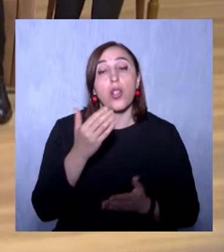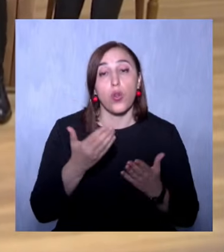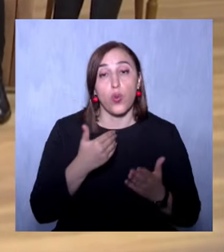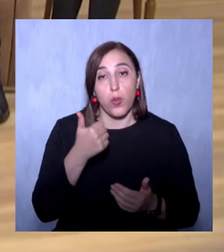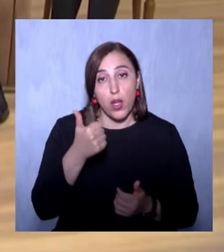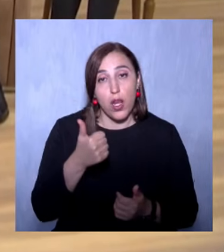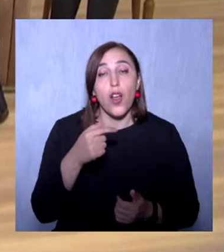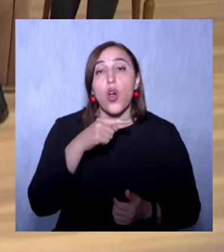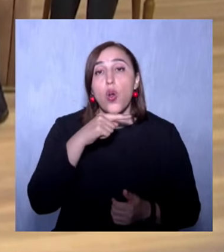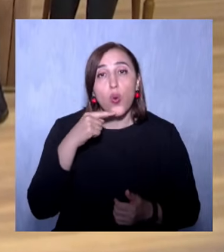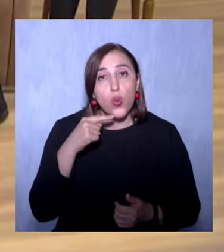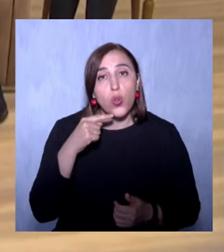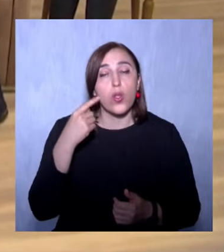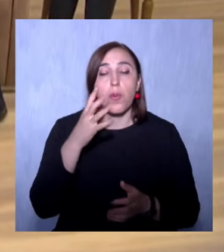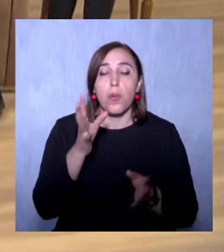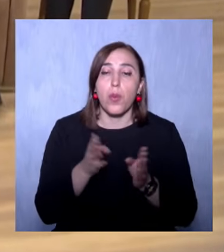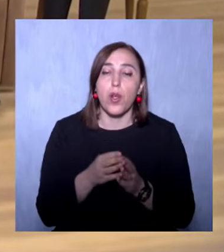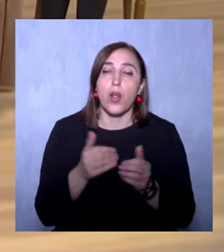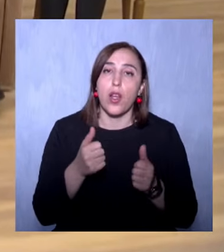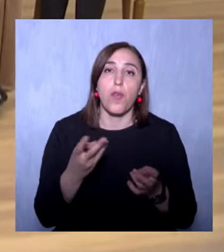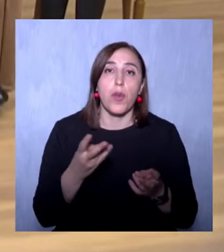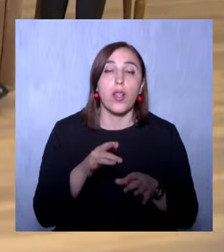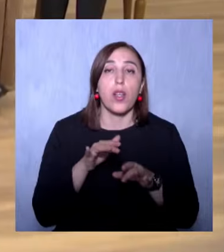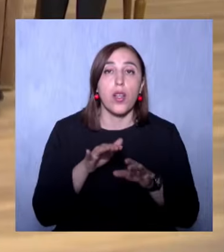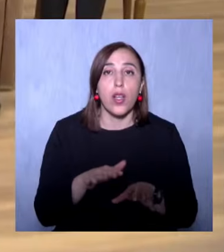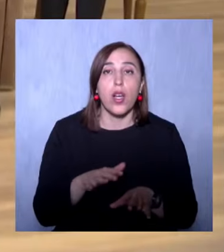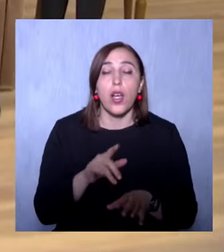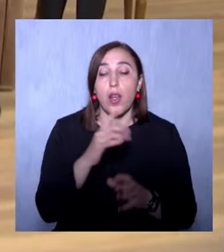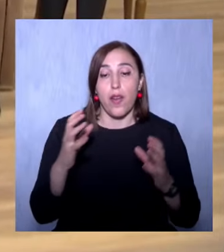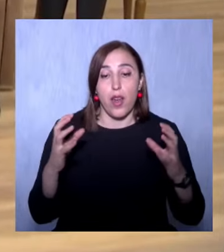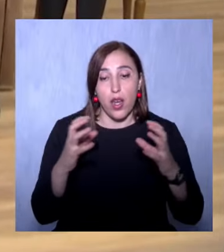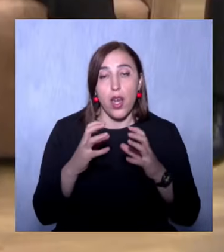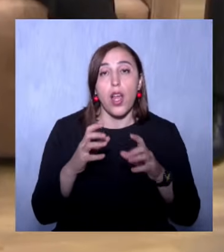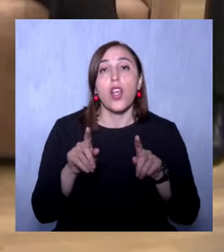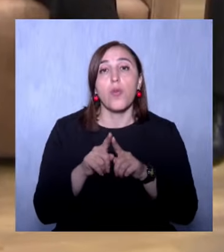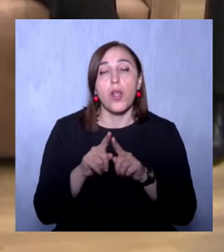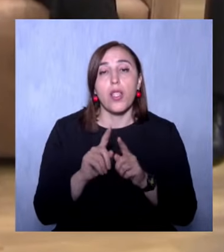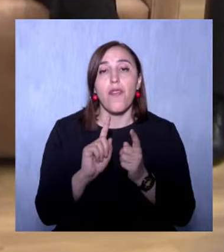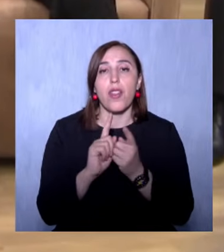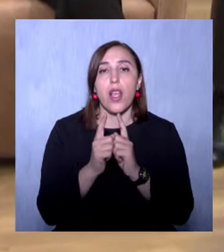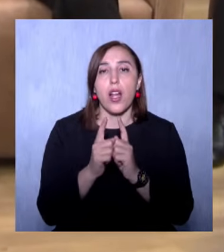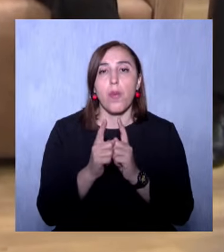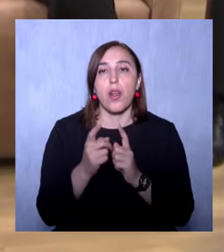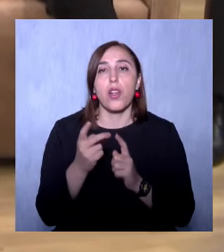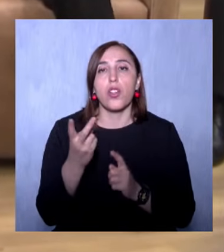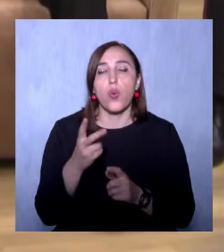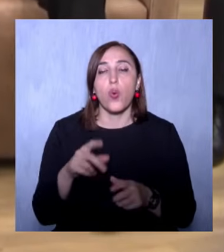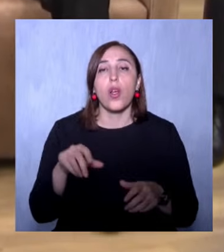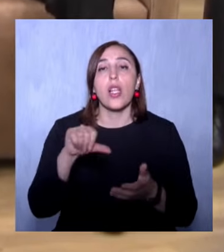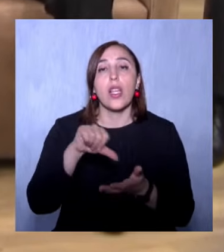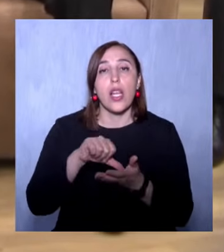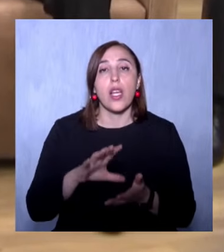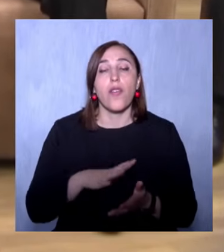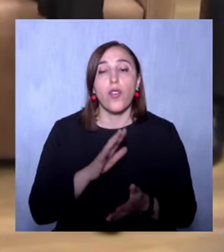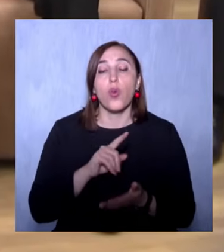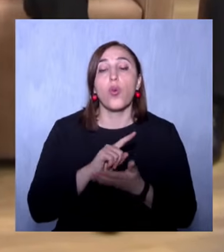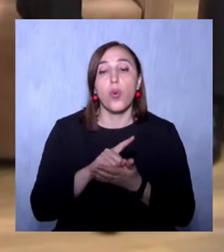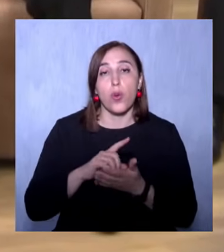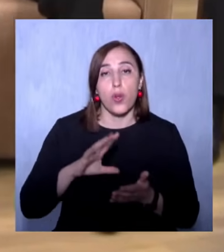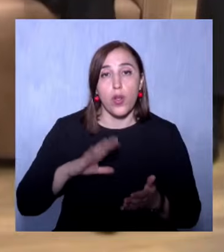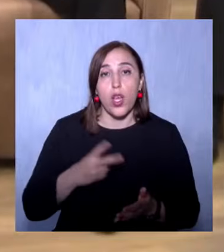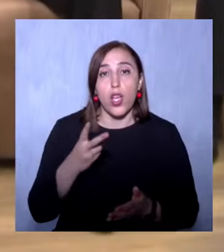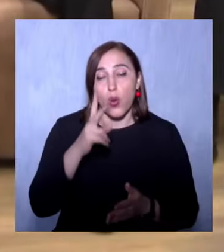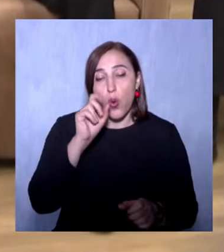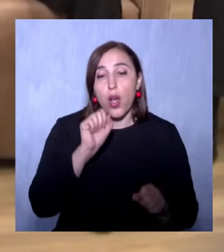Թուրքիայից։ Բանակցությունները դեմ-առդեմ ձևաչափով են, բացի նախագահներից ներկա են միայն թարգմանիչները։ Բանակցություններից հետո էլ երկու